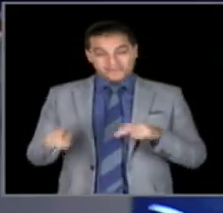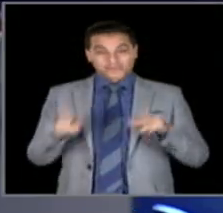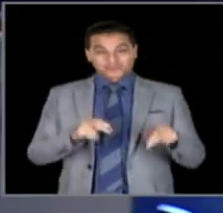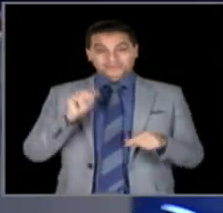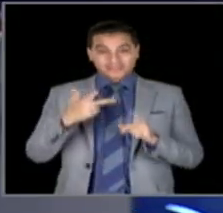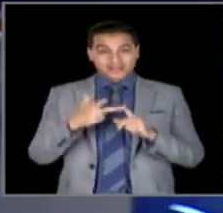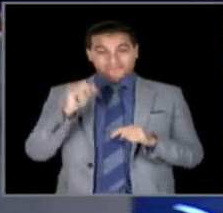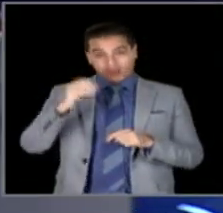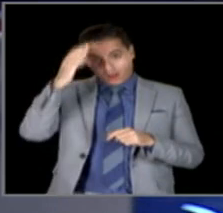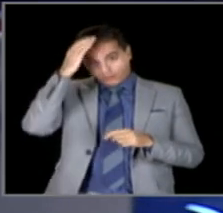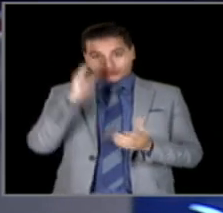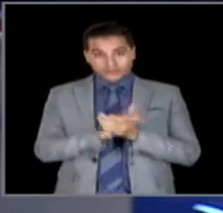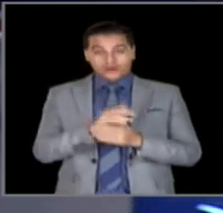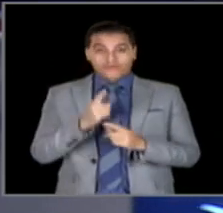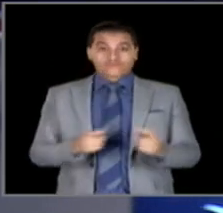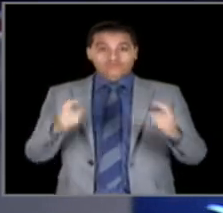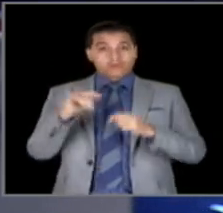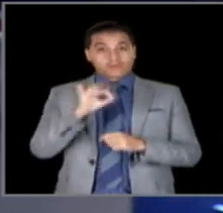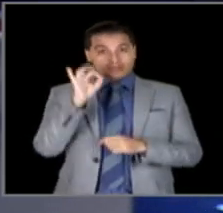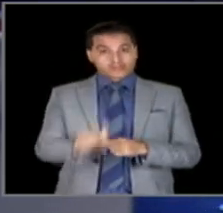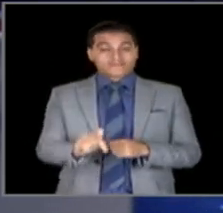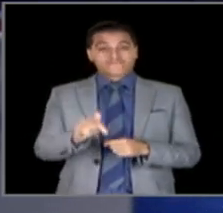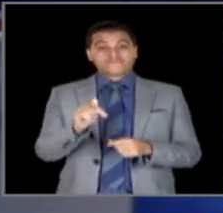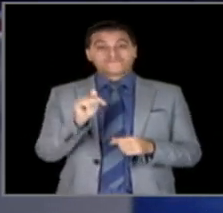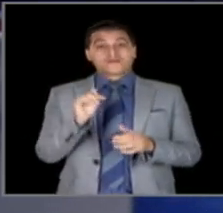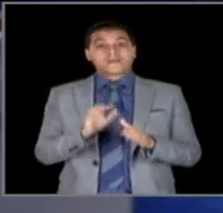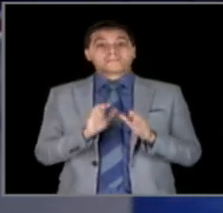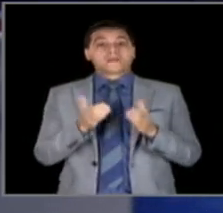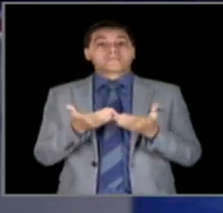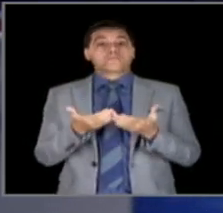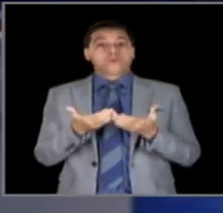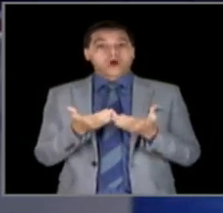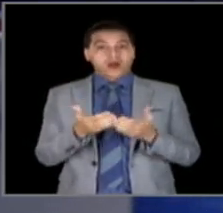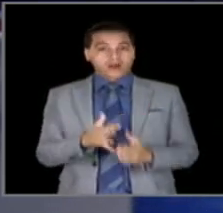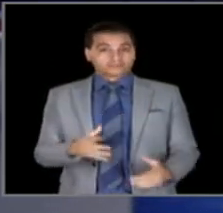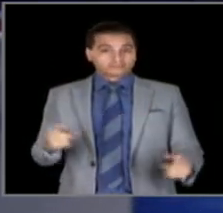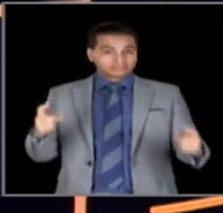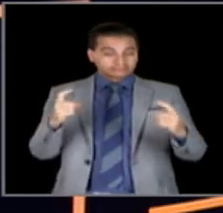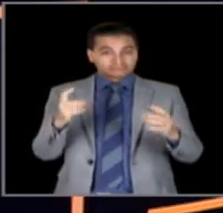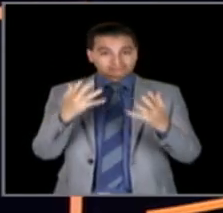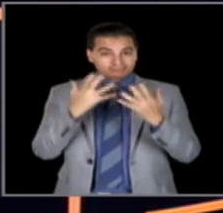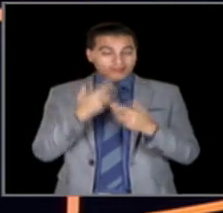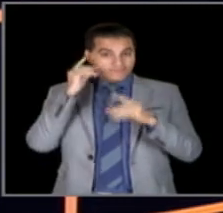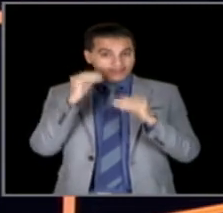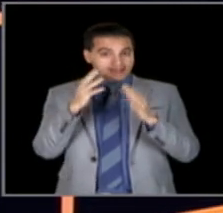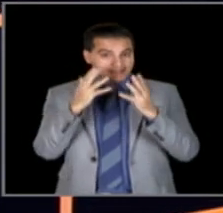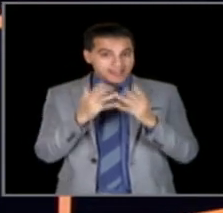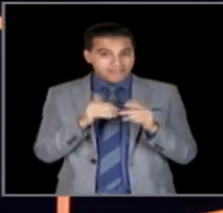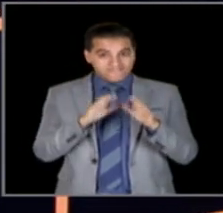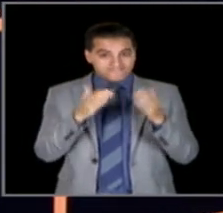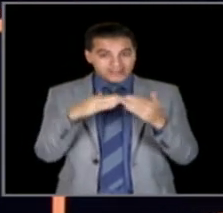الموسم الثالث عبقرة الأصحاب ومباراة في دور المجموعات، وهفكركم بالنتيجة: